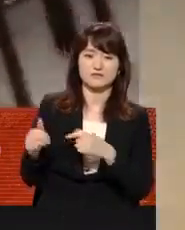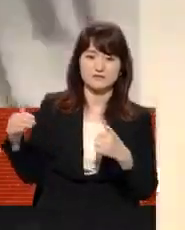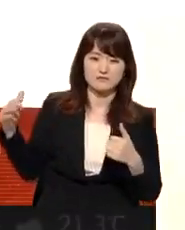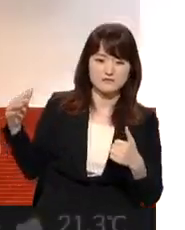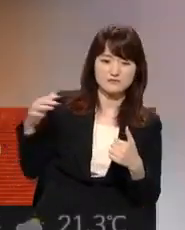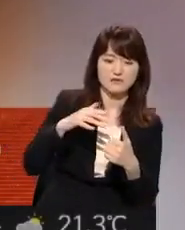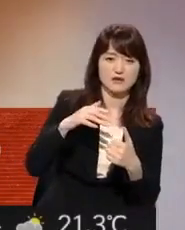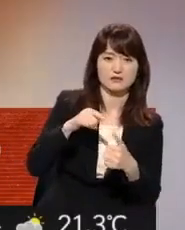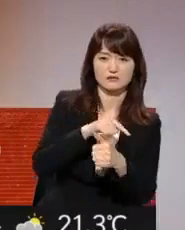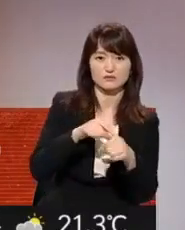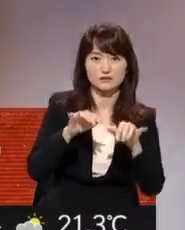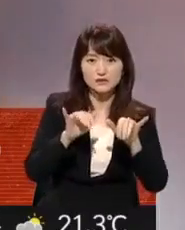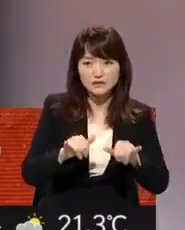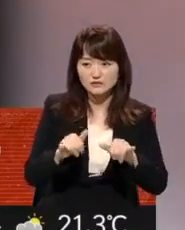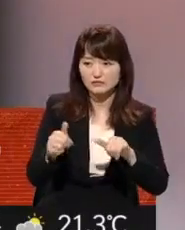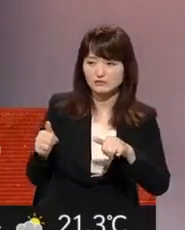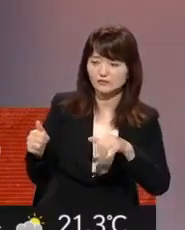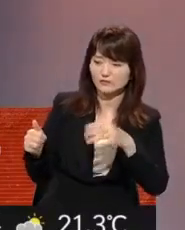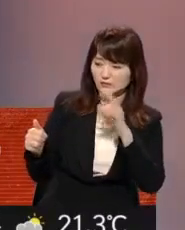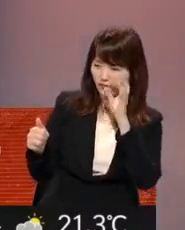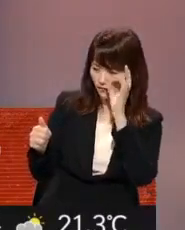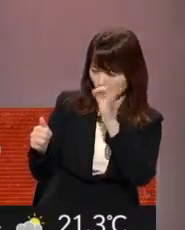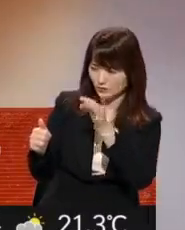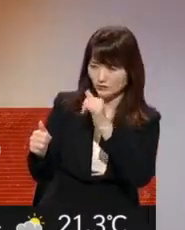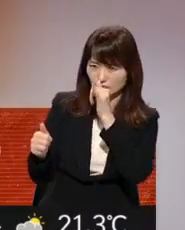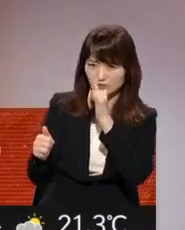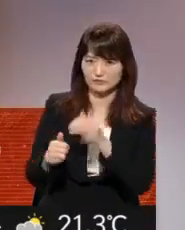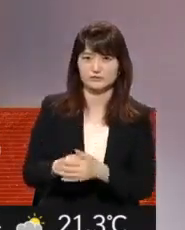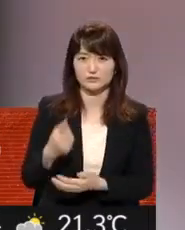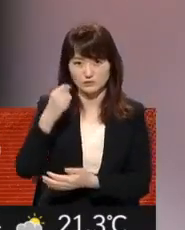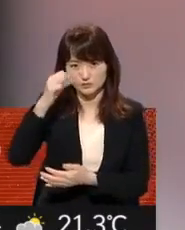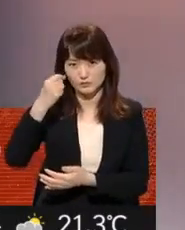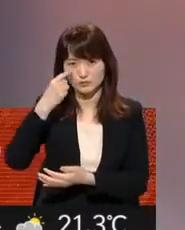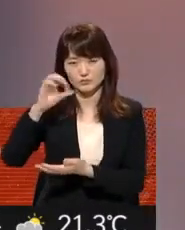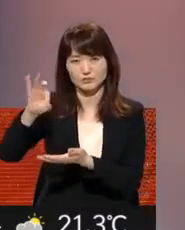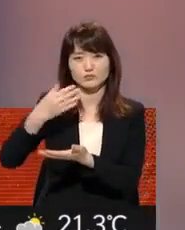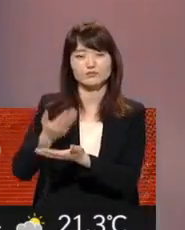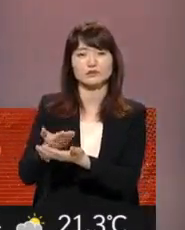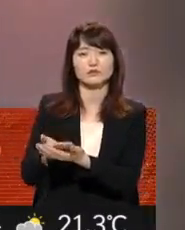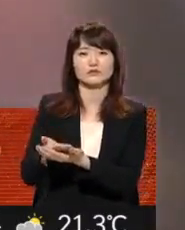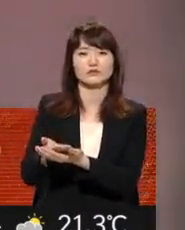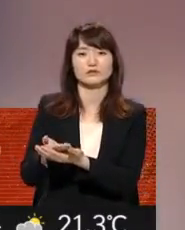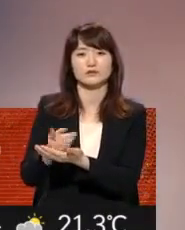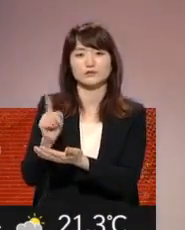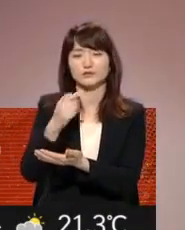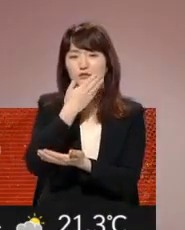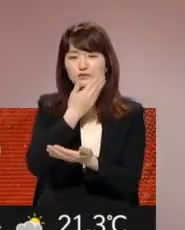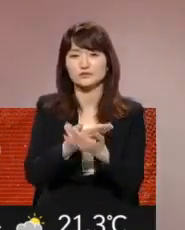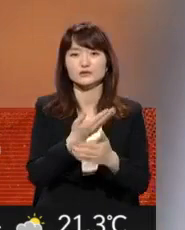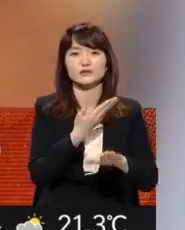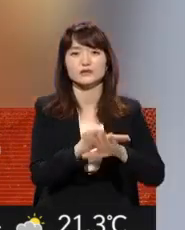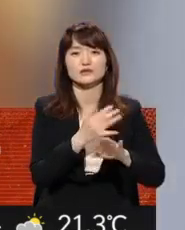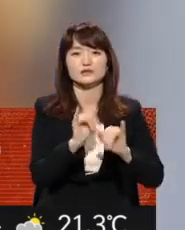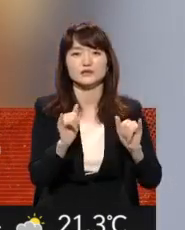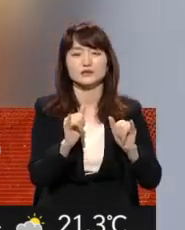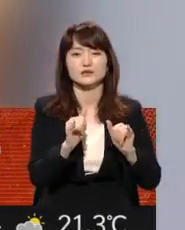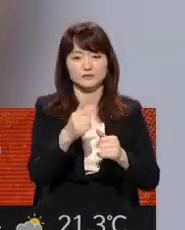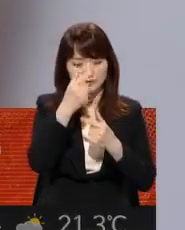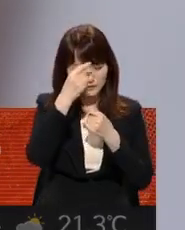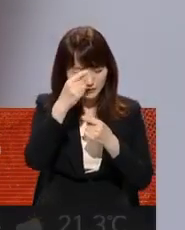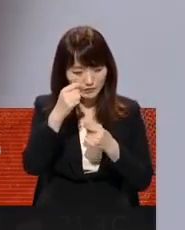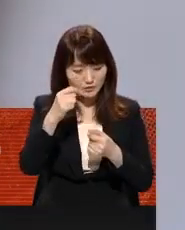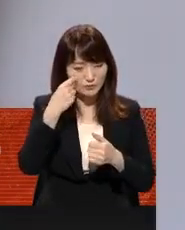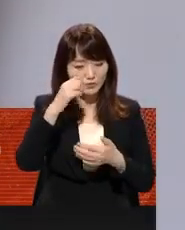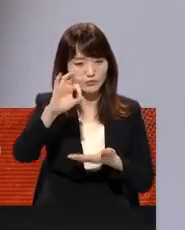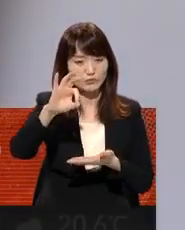해칠까봐 지켜볼 수밖에 없었다고 합니다. 아니, 월급 달라고 제대로 얘기를 했어야지. 그런데 중요한 건요, 다른 직원들은 다 제때 월급을